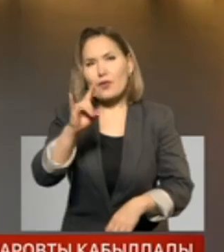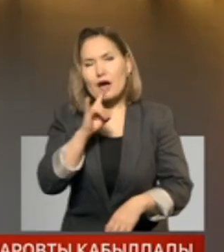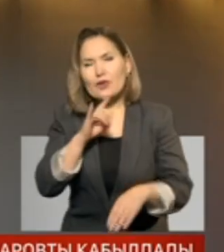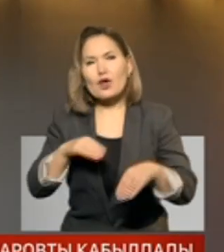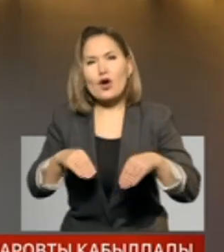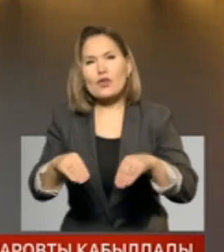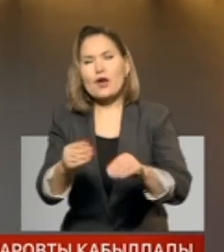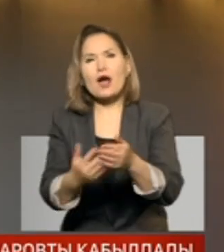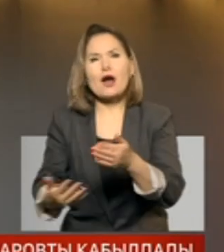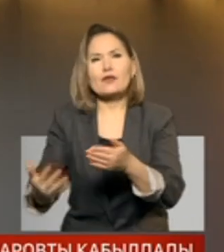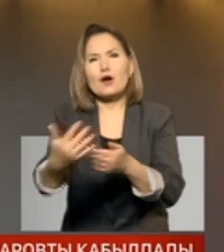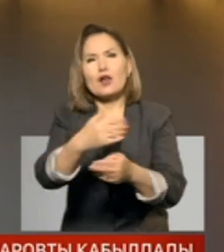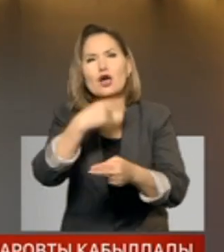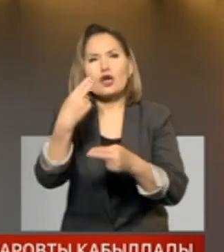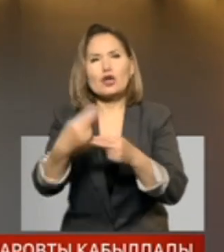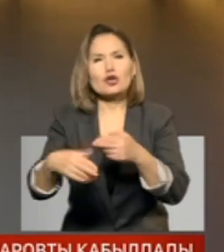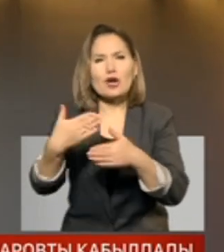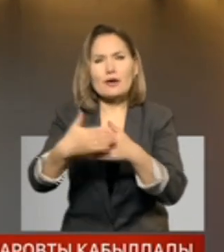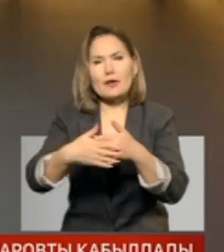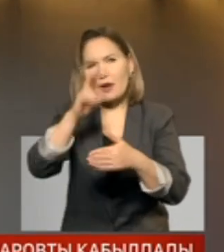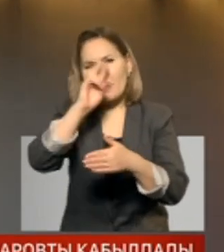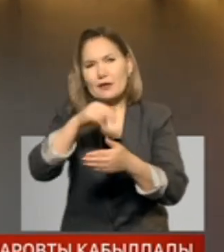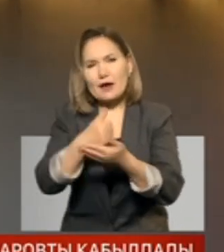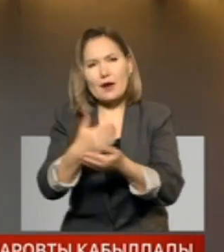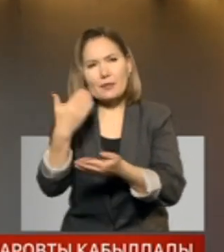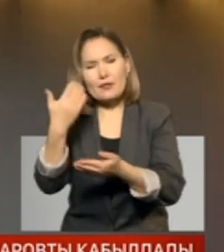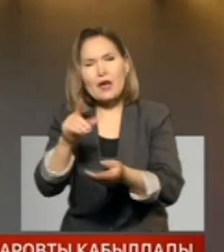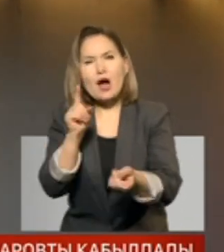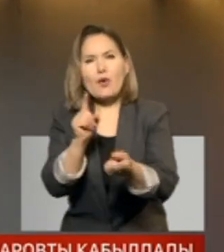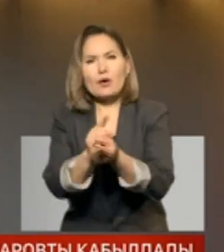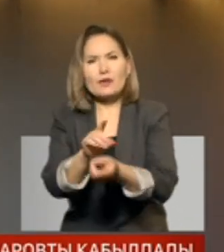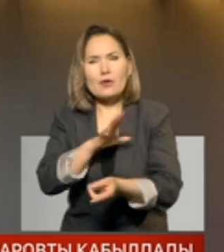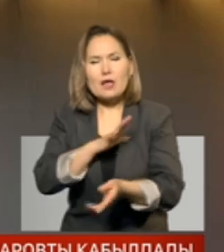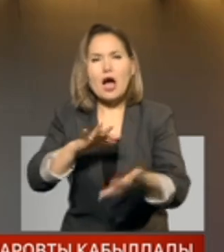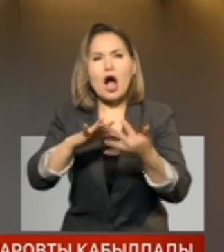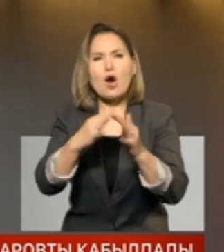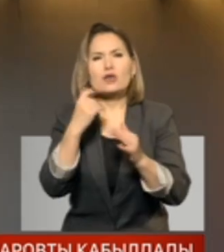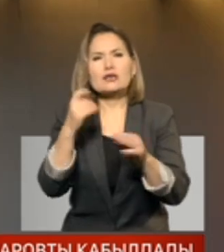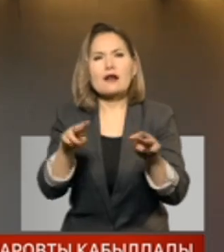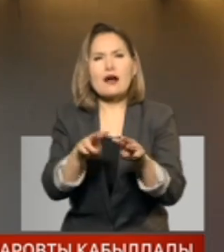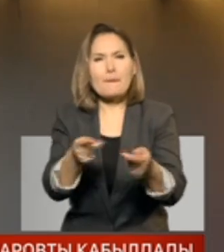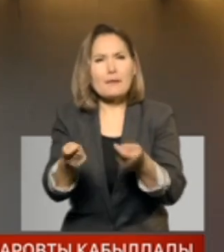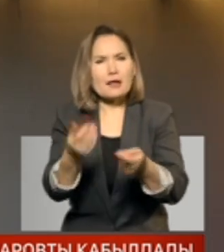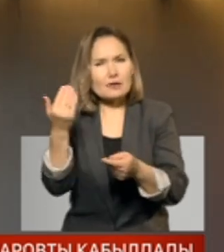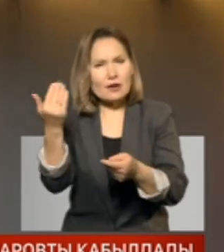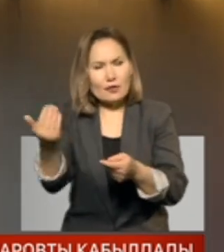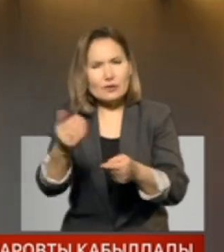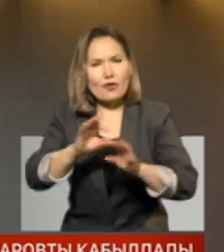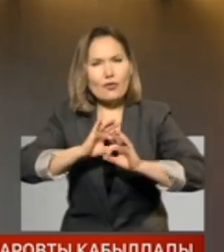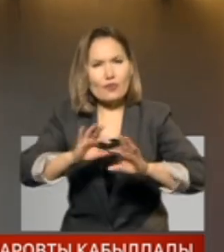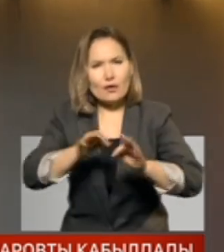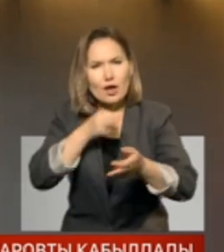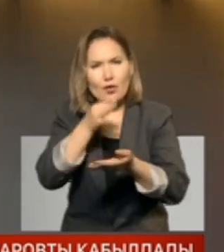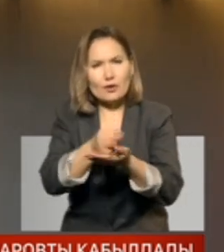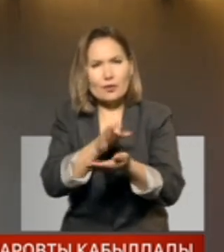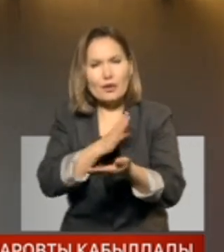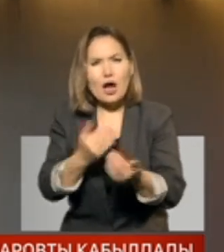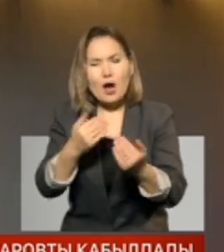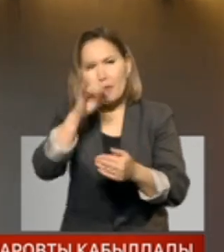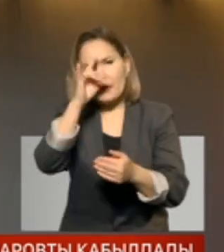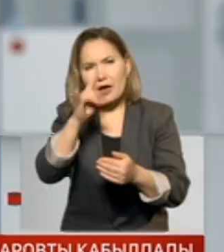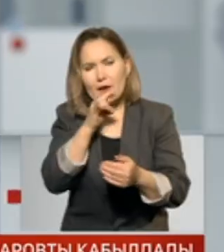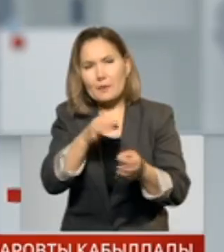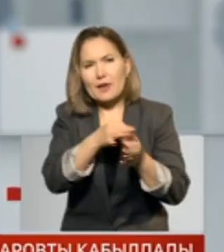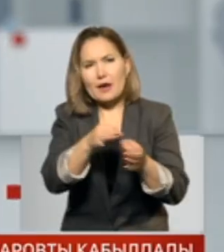Елімізде орақ науқаны аяқталуға жақын. Мемлекет басшысының қабылдауында болған ауыл шаруашылығы министрі осылай деп есеп берді. Бүгінде